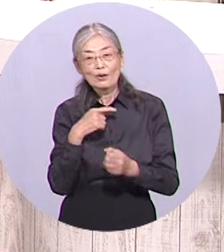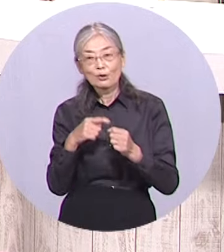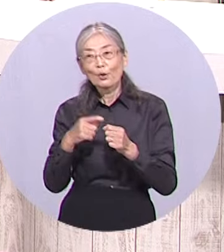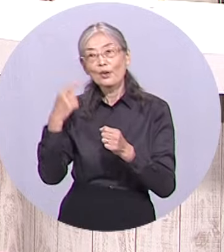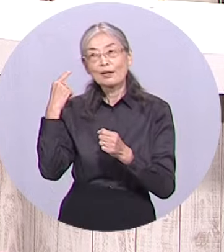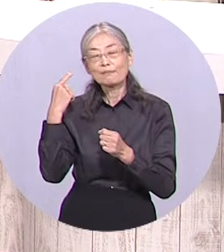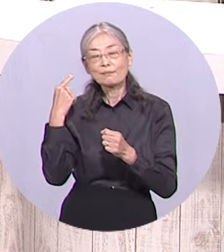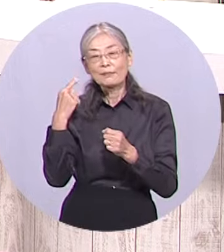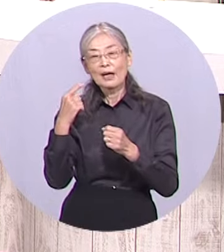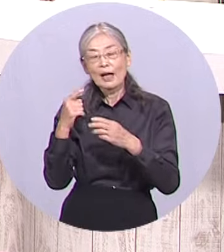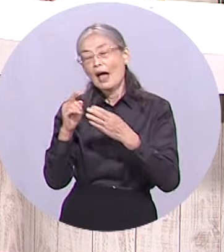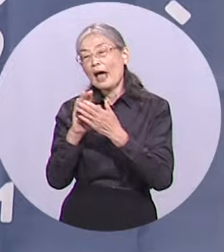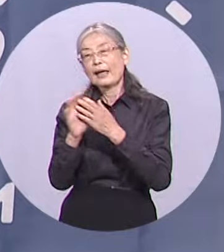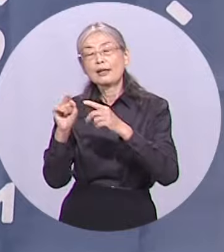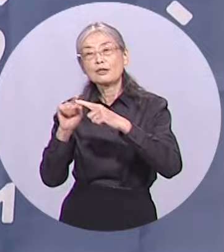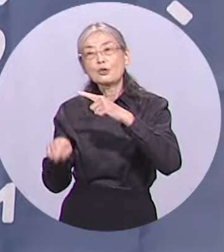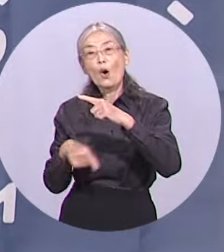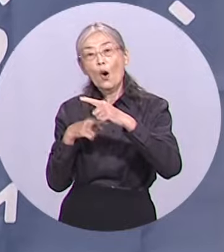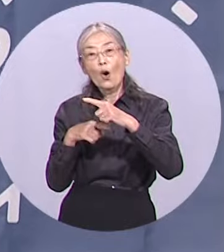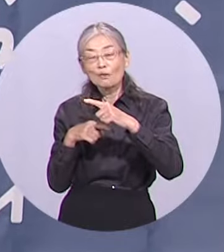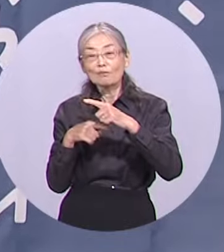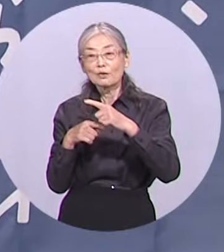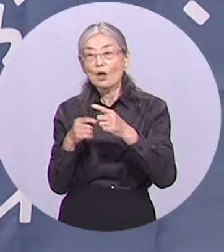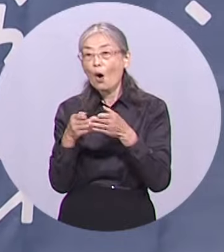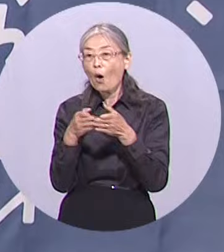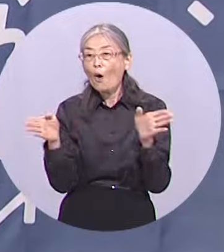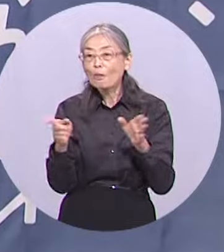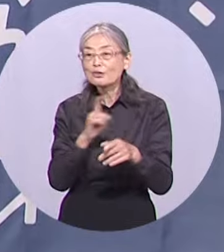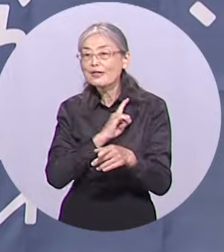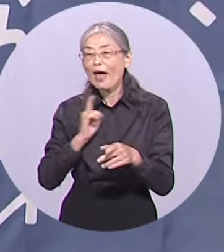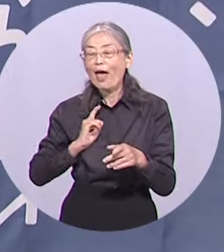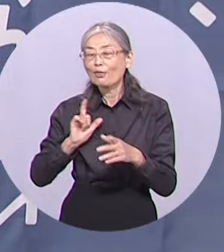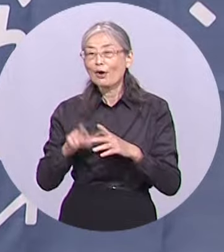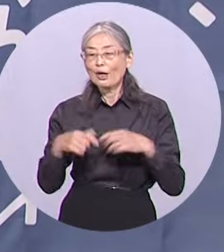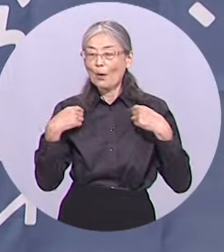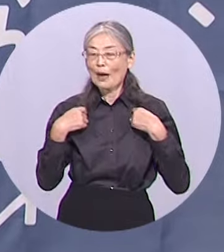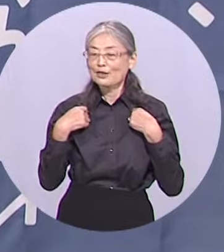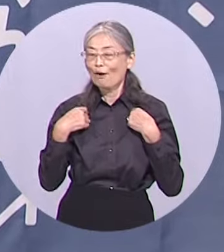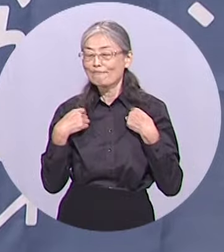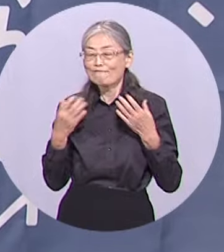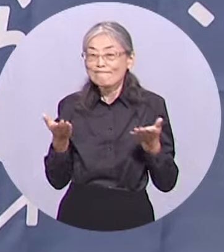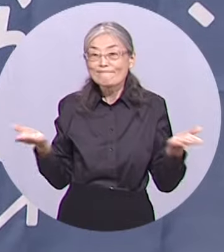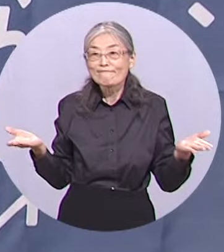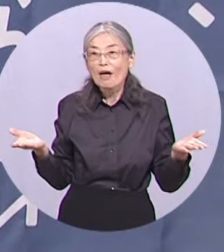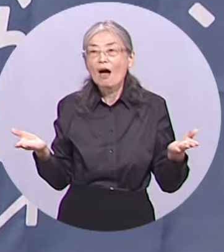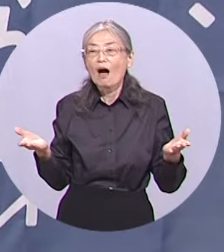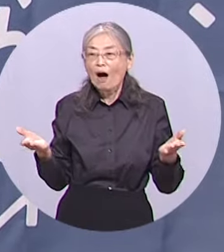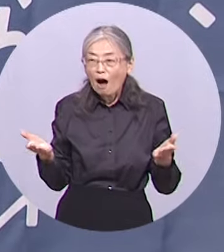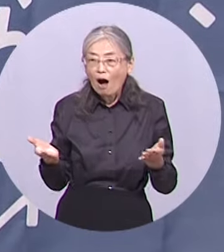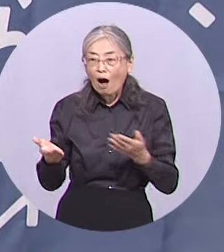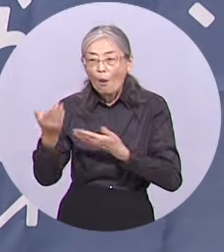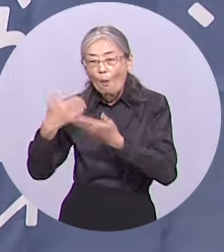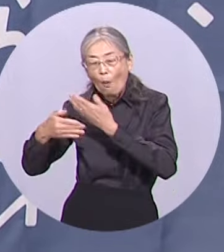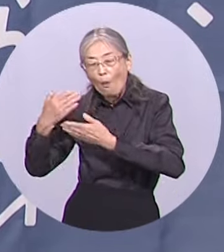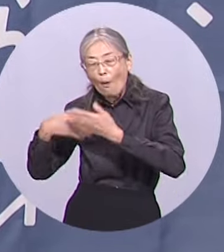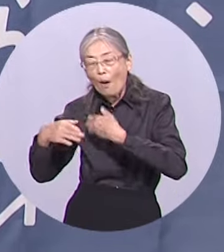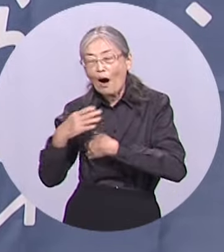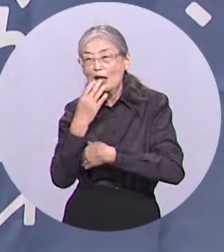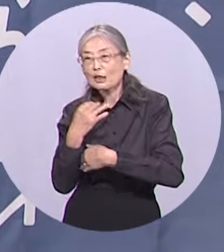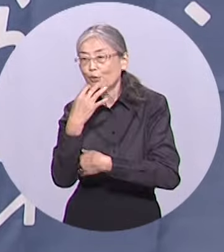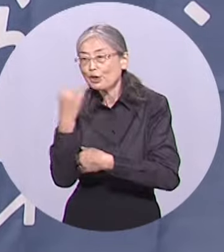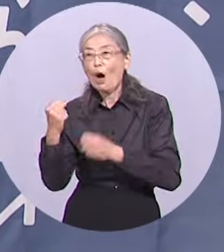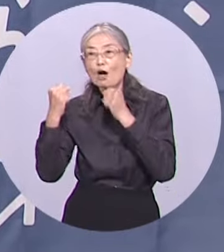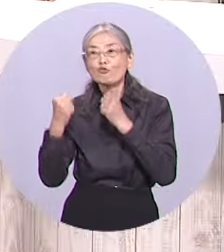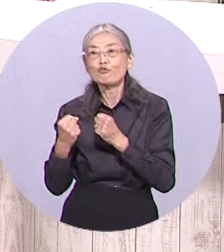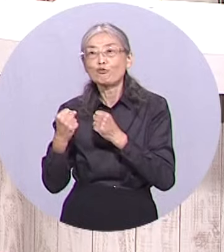年県庁オープンデーで出たファッションショーも、もう辿っていくと渋沢王が関わっている。 そうなんです